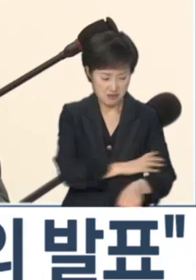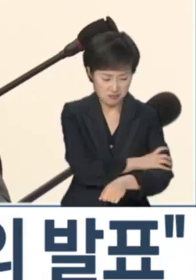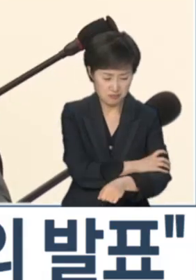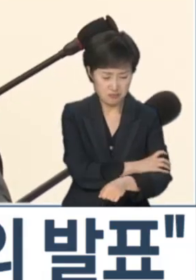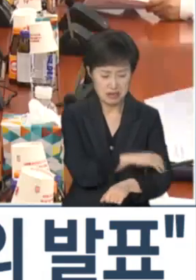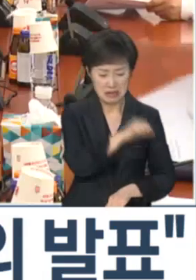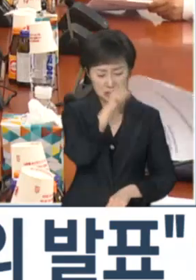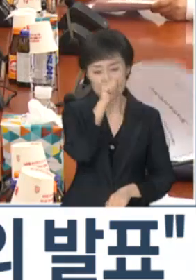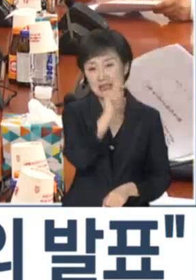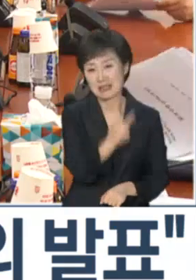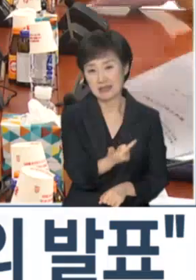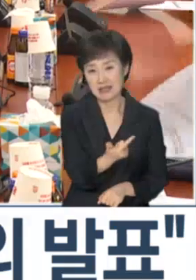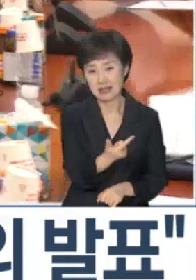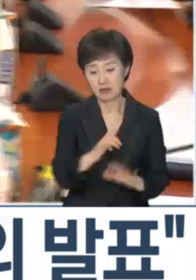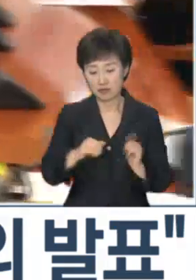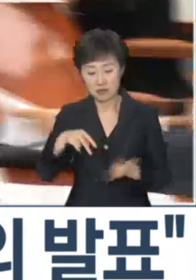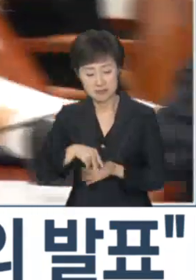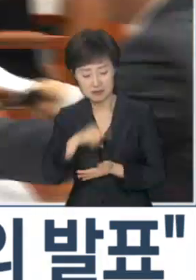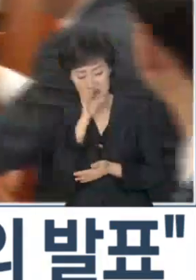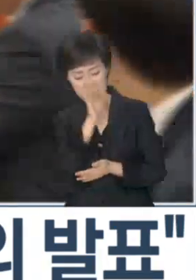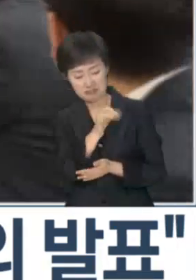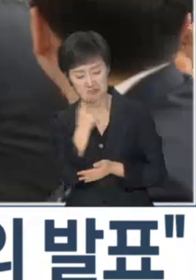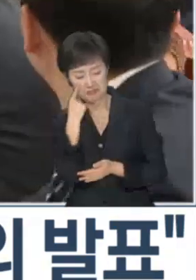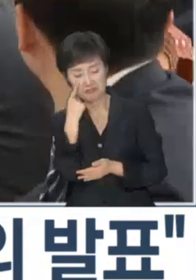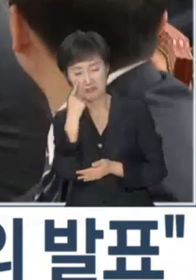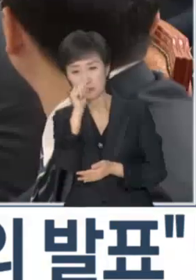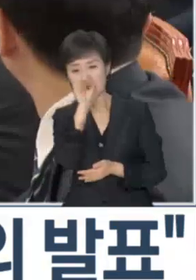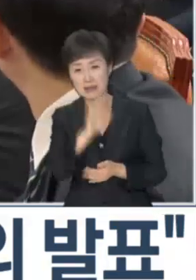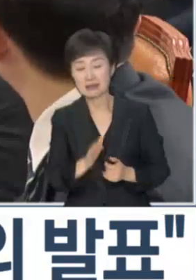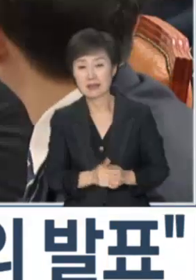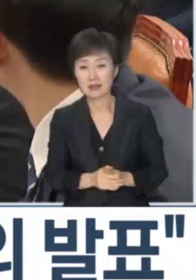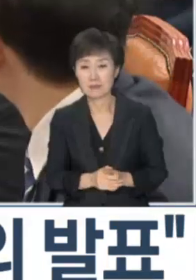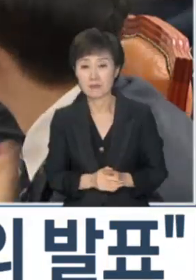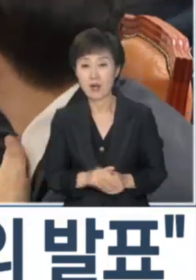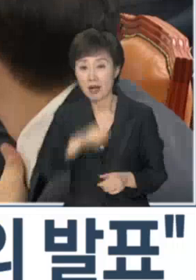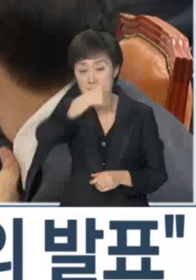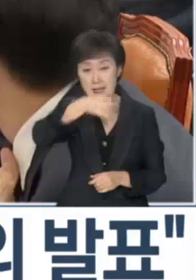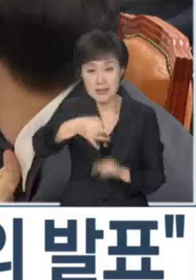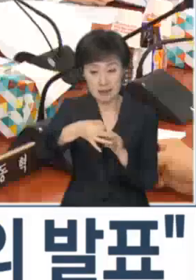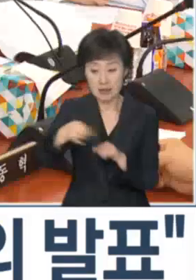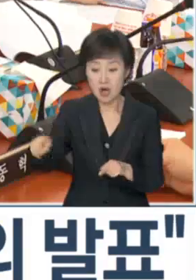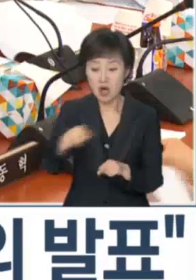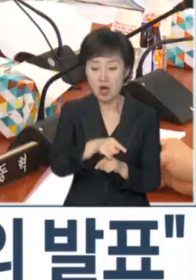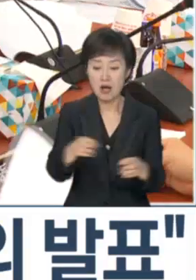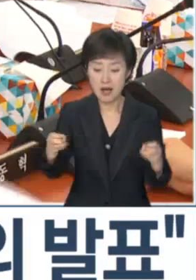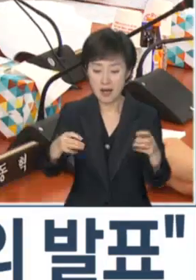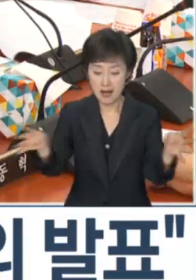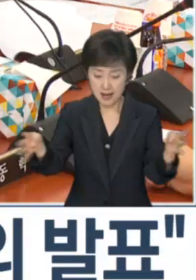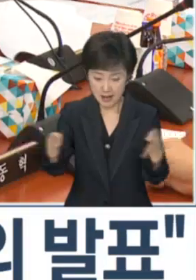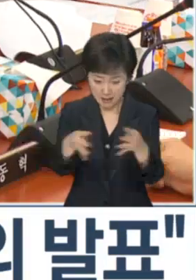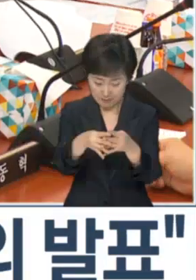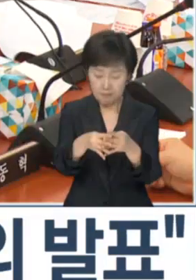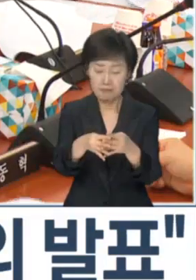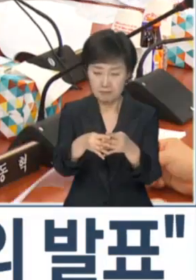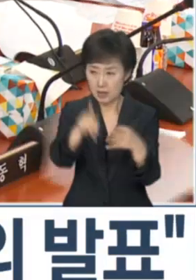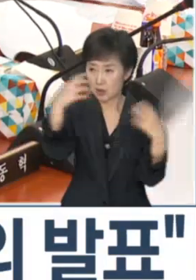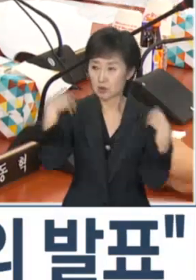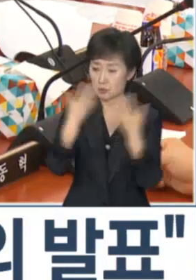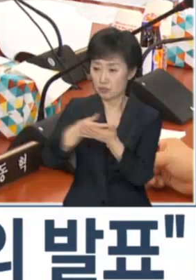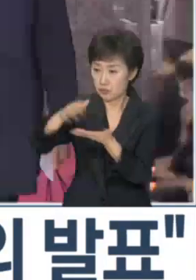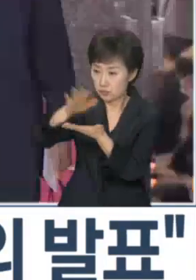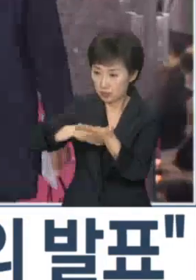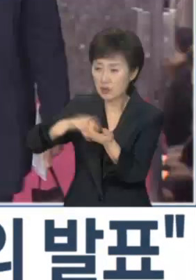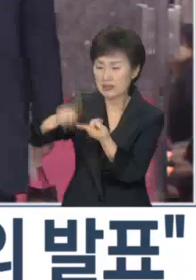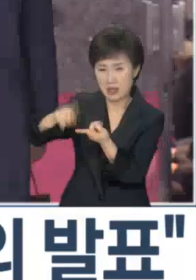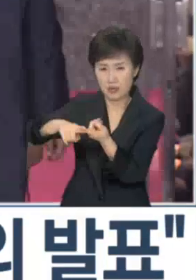그것 또한 국민들한테 비판받을 거기 때문에 마지막 이 예산은 여당과 야당이 합의해서 정부 예산을 기준으로 해서 합의를